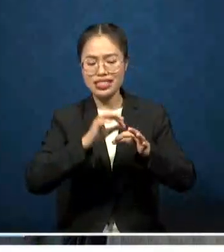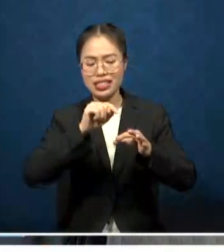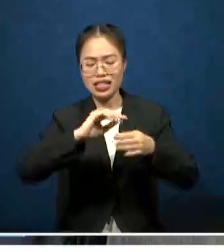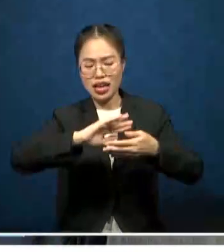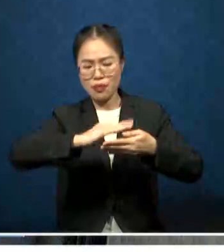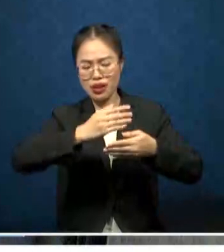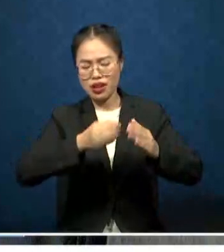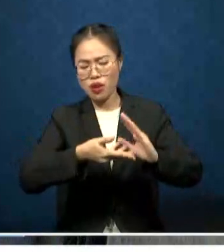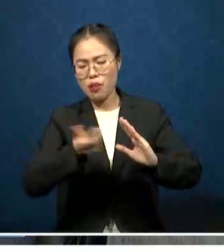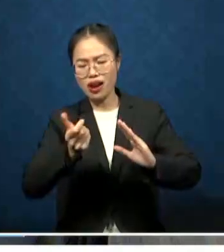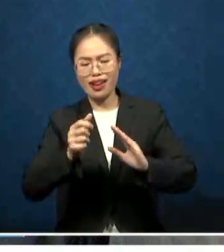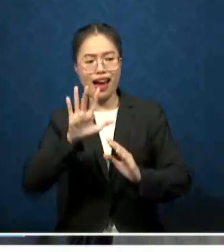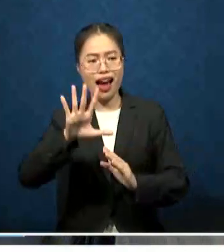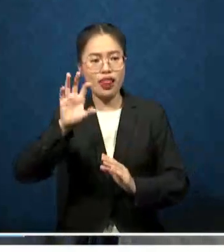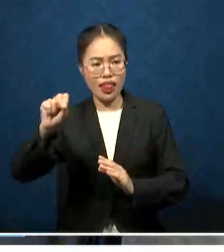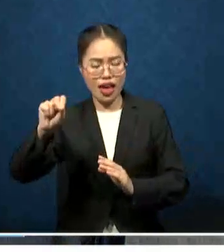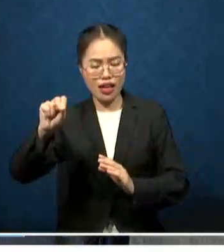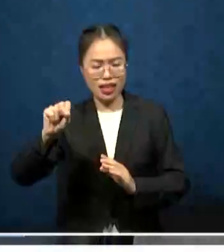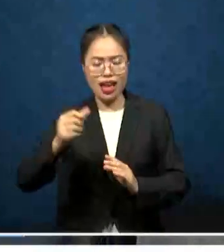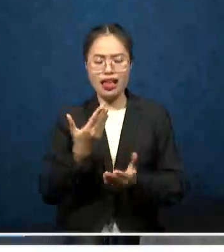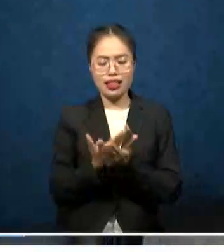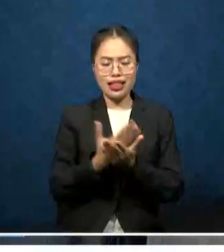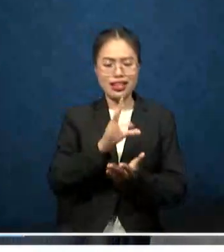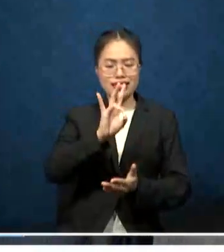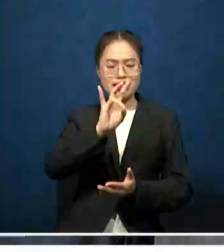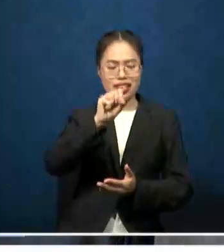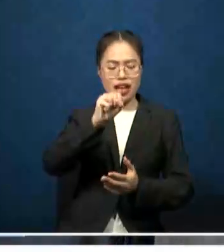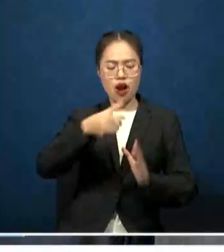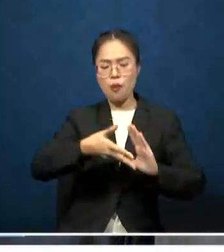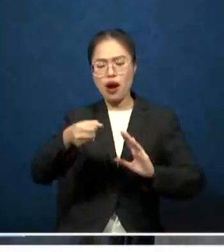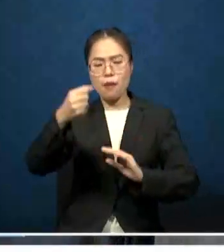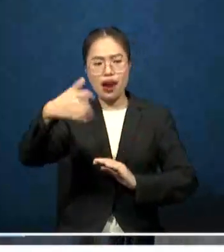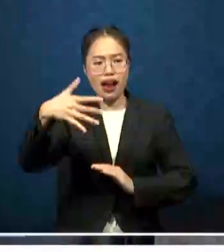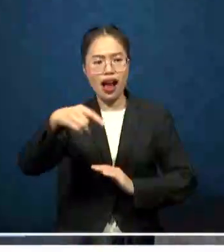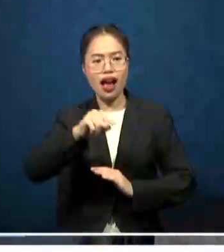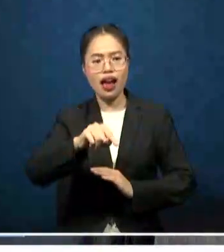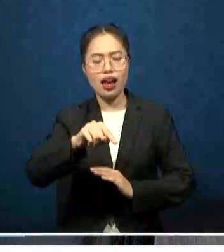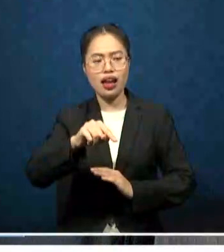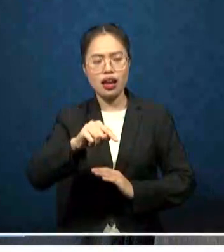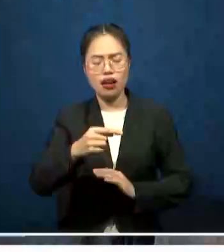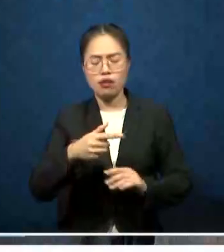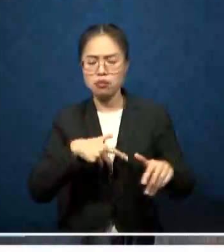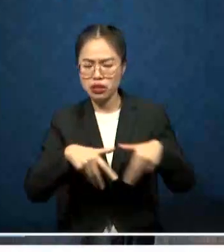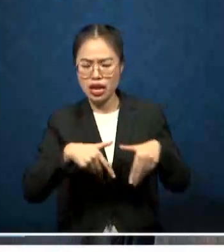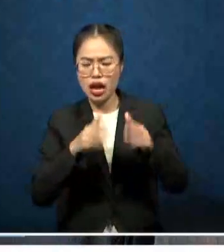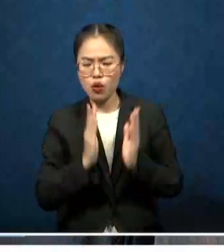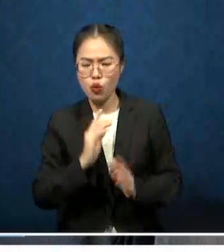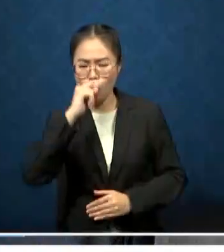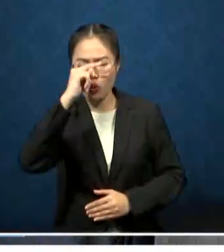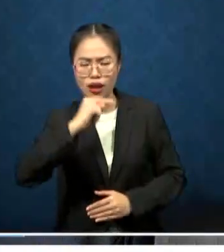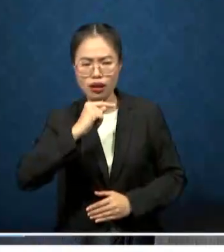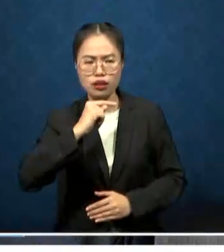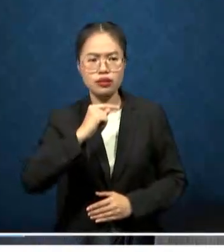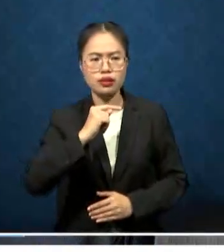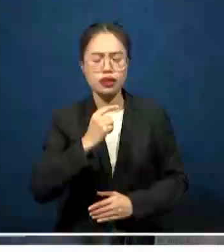แค่500,000อีก 700,000มันเลยเอาไปไม่ได้ประชาชนคนไทยครับผม